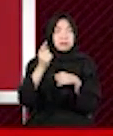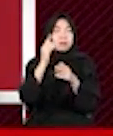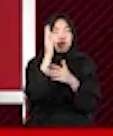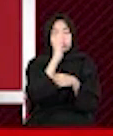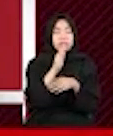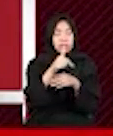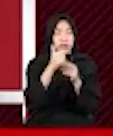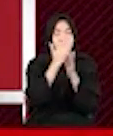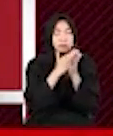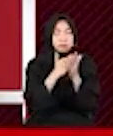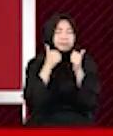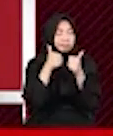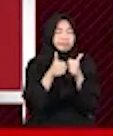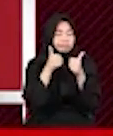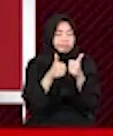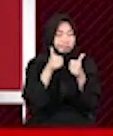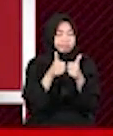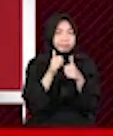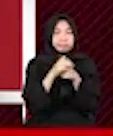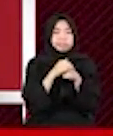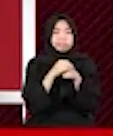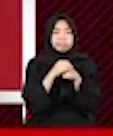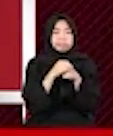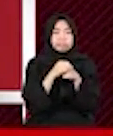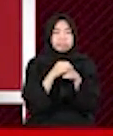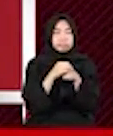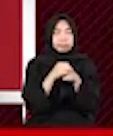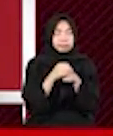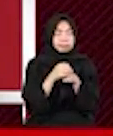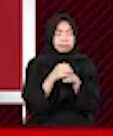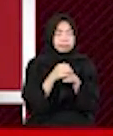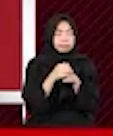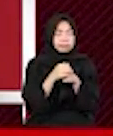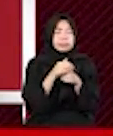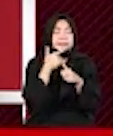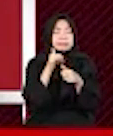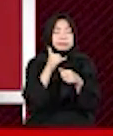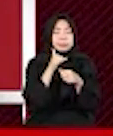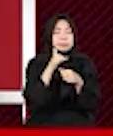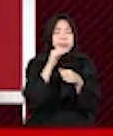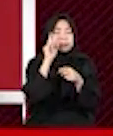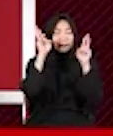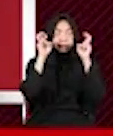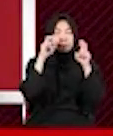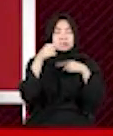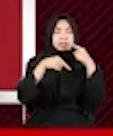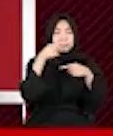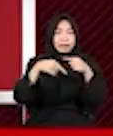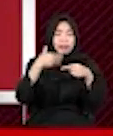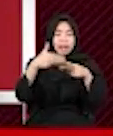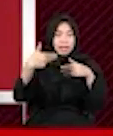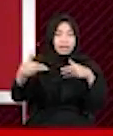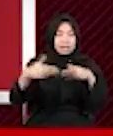sekali. Nah, inilah yang harus ditunjukkan sehingga semakin hari semakin masyarakat memiliki kepercayaan terhadap pusat perbelanjaan.